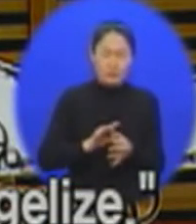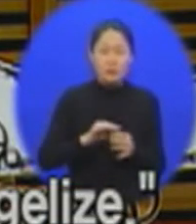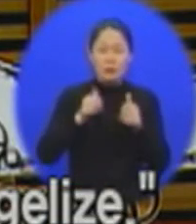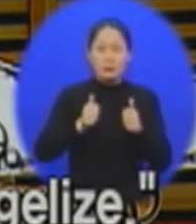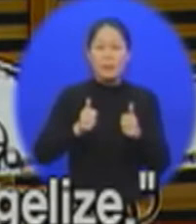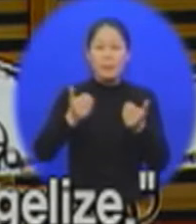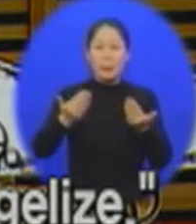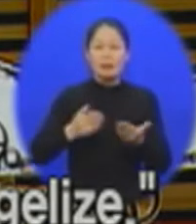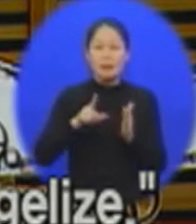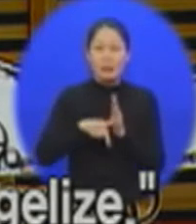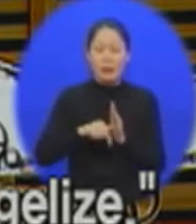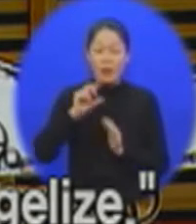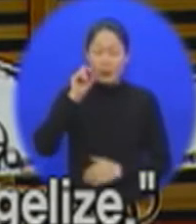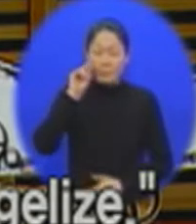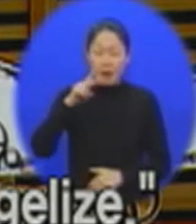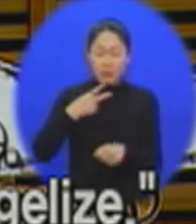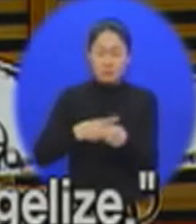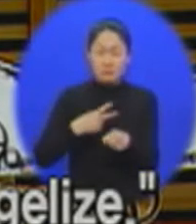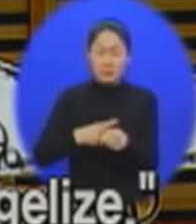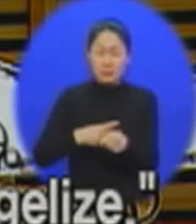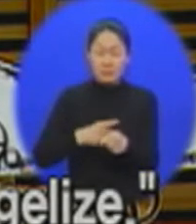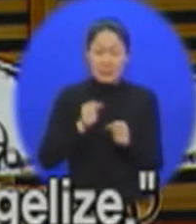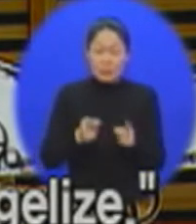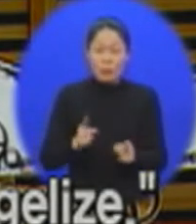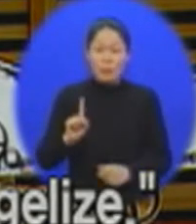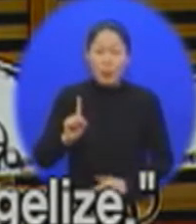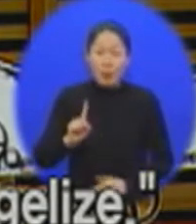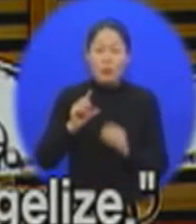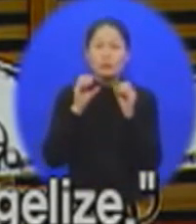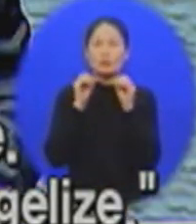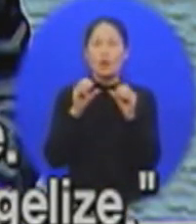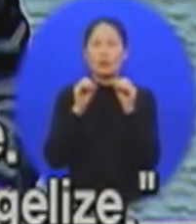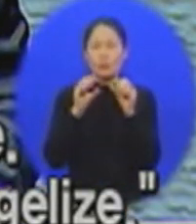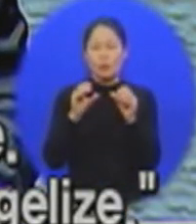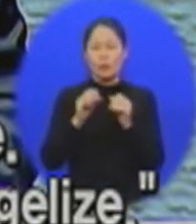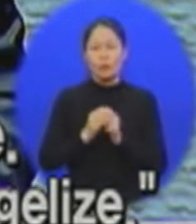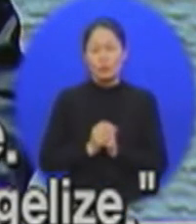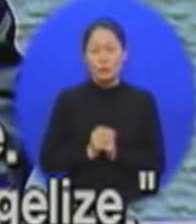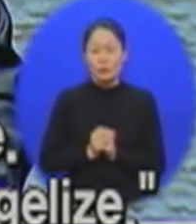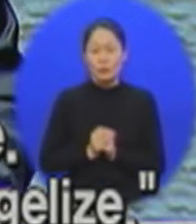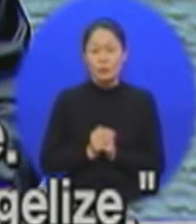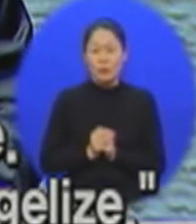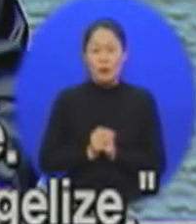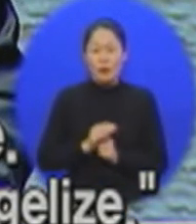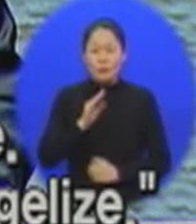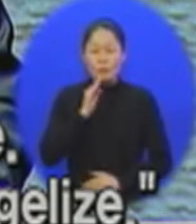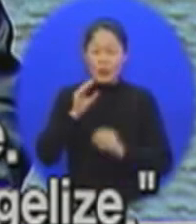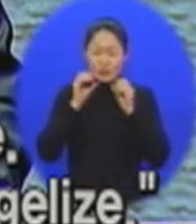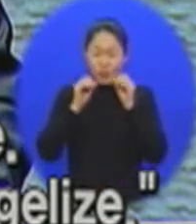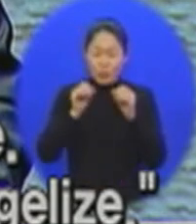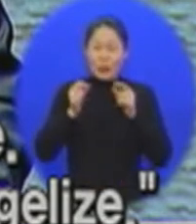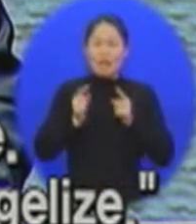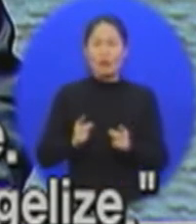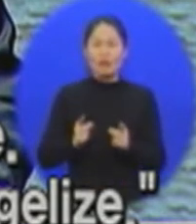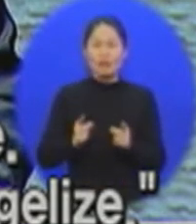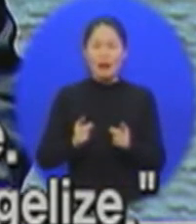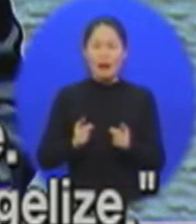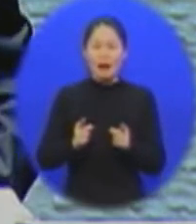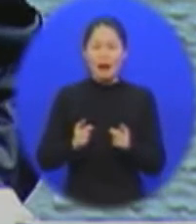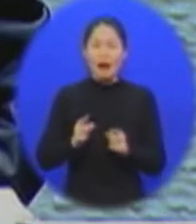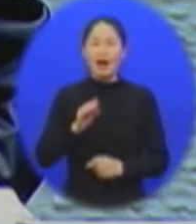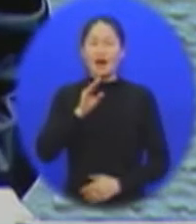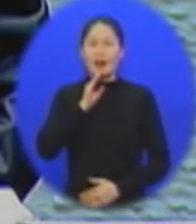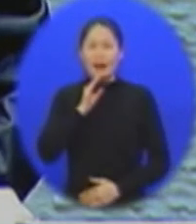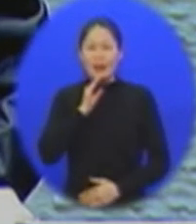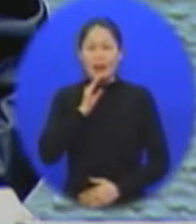기회를 전도하는 기회로 생각을 했다 말입니다 아 그 전도할 기회 구나 그래